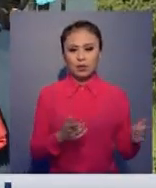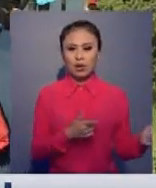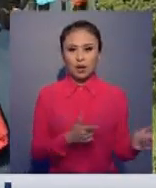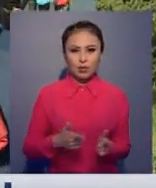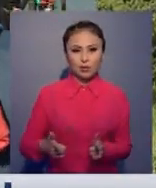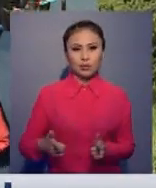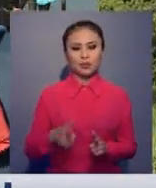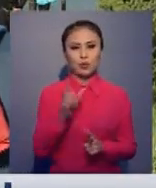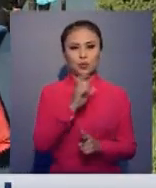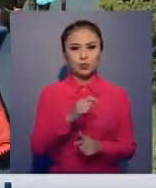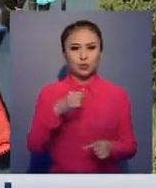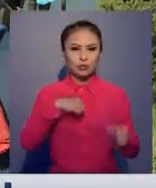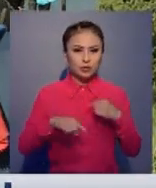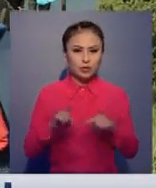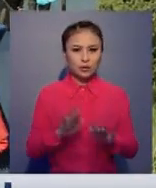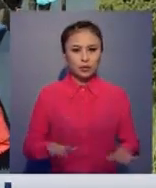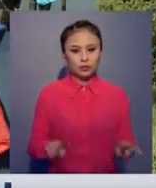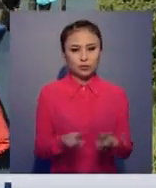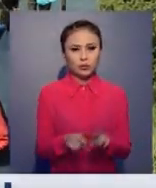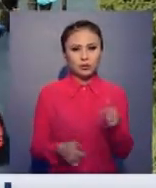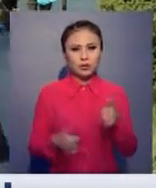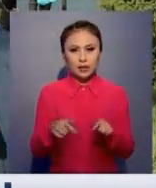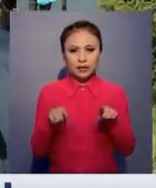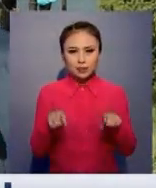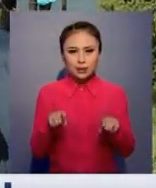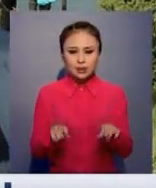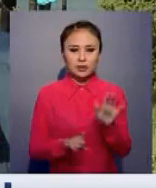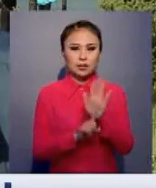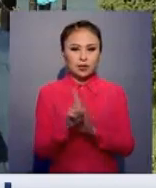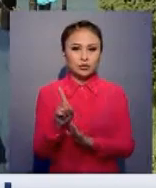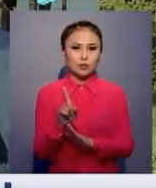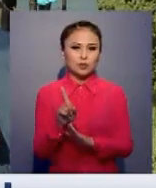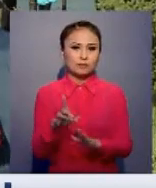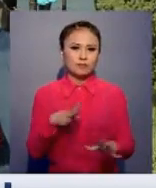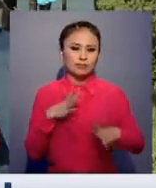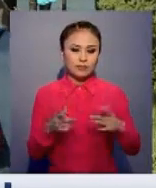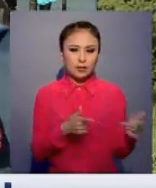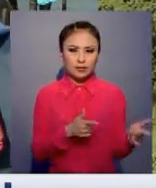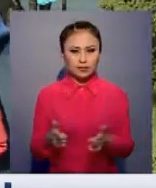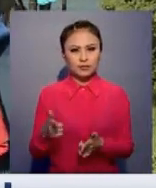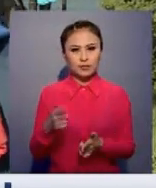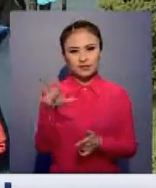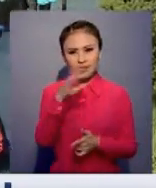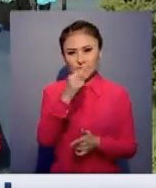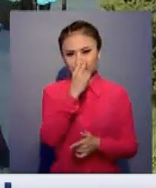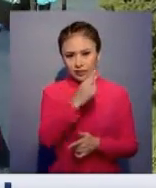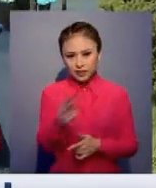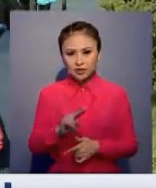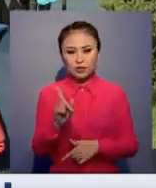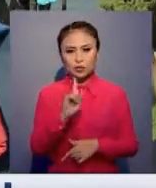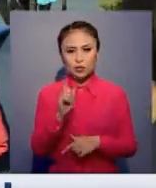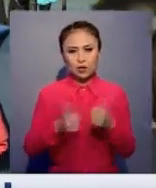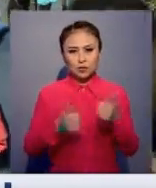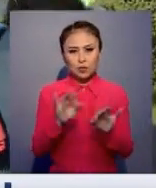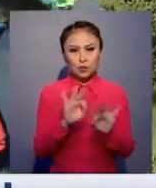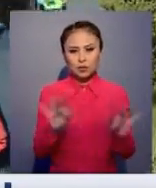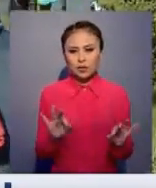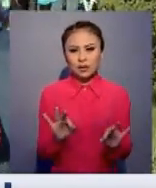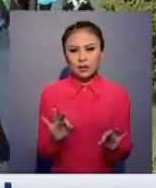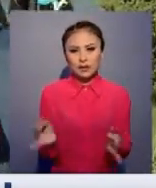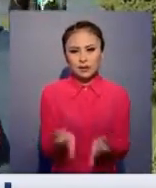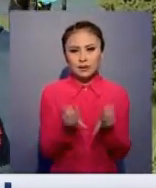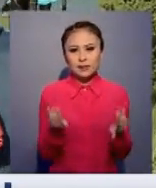әкелерді, шешелерді, балаларды жарысқа жүгіріп, үлкен дайындықпен келіп қатысып жатыр. Өздеріңіз көріп тұрғандай, жарыс өте қызықты өтіп